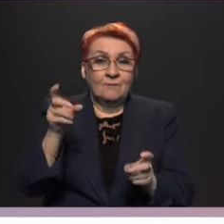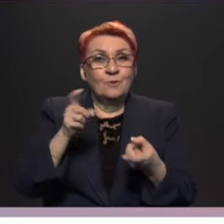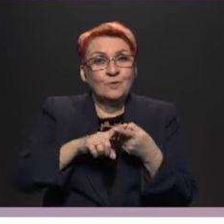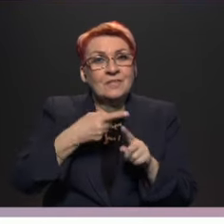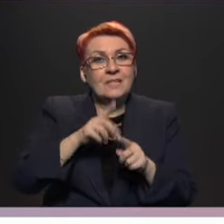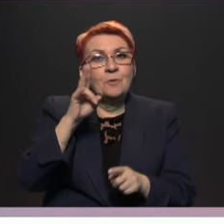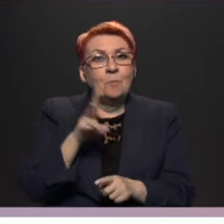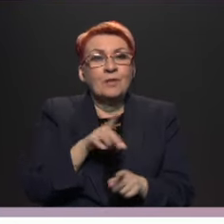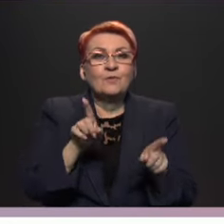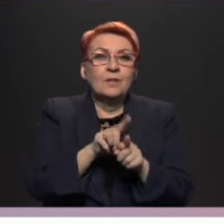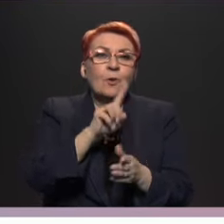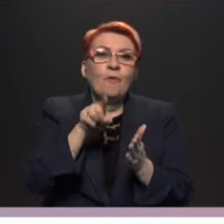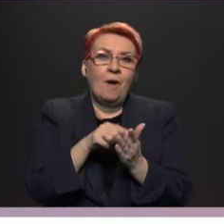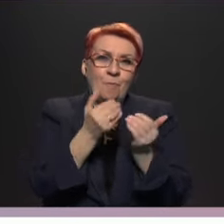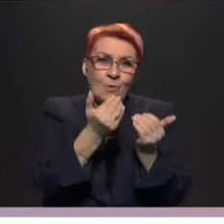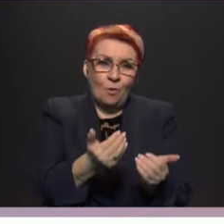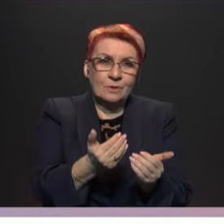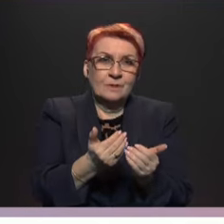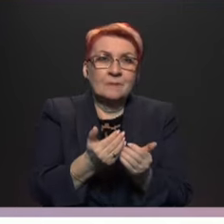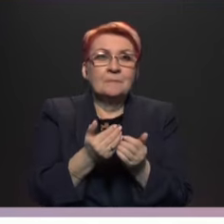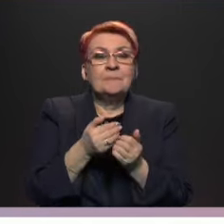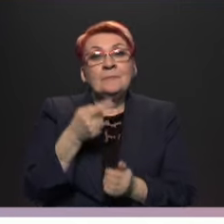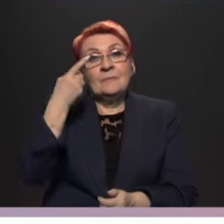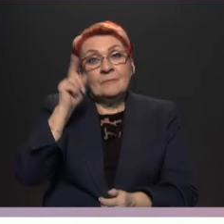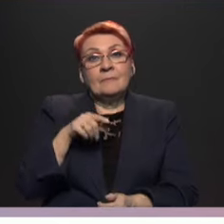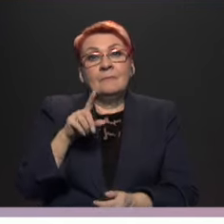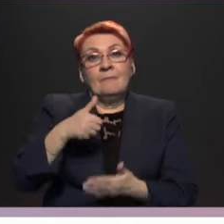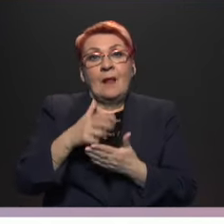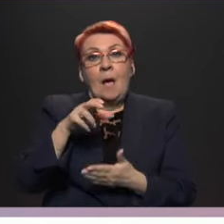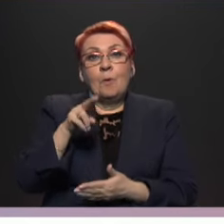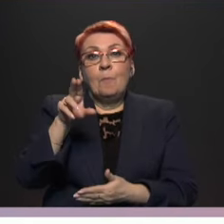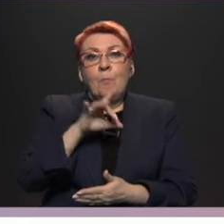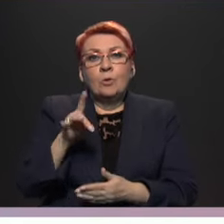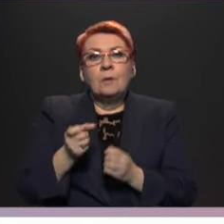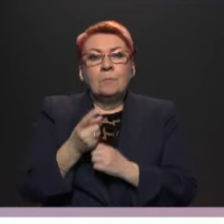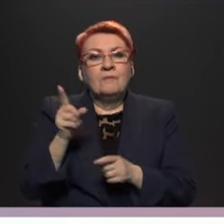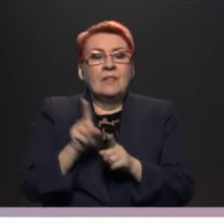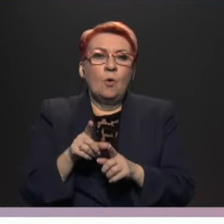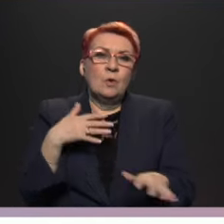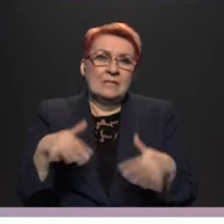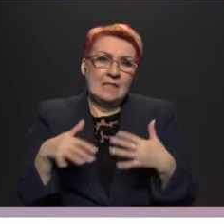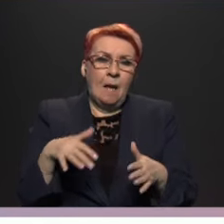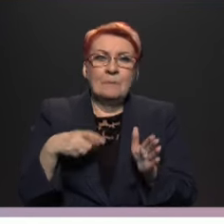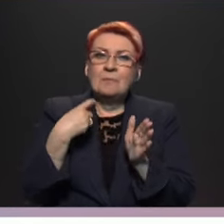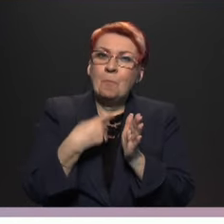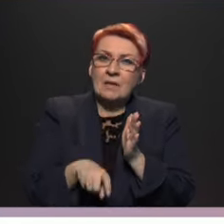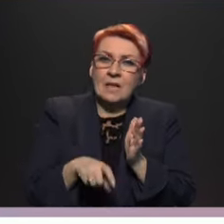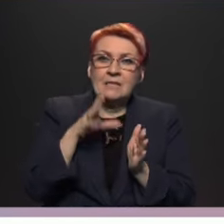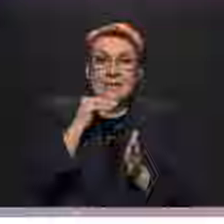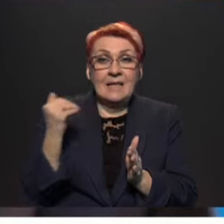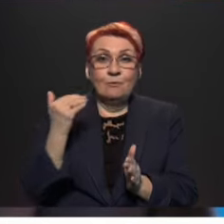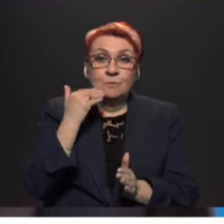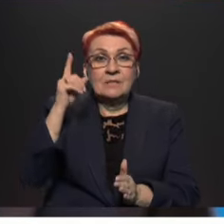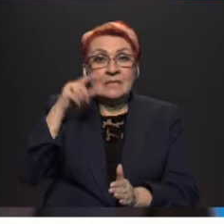этим у меня к вам такой вопрос. Известно, что апостол Петр, он проявил такую слабость, предательство. Когда его